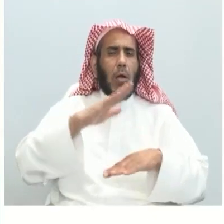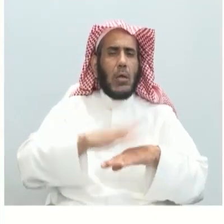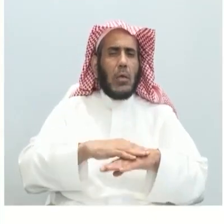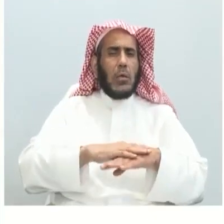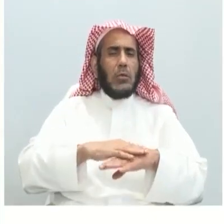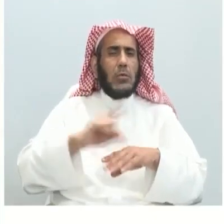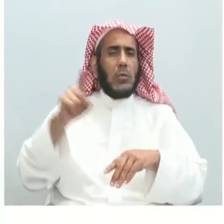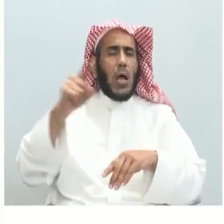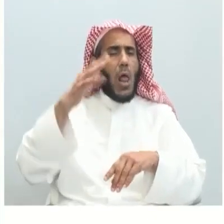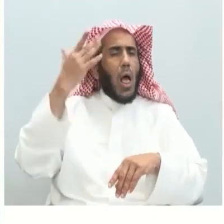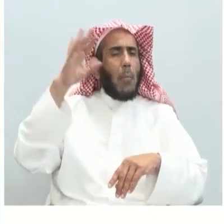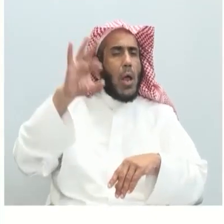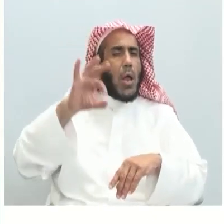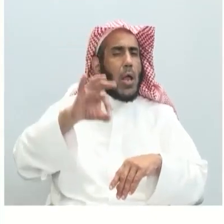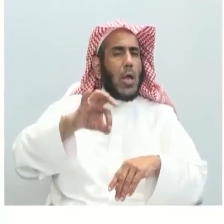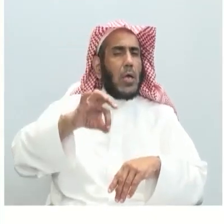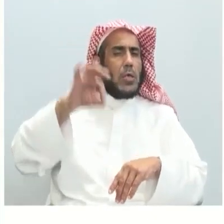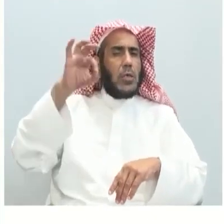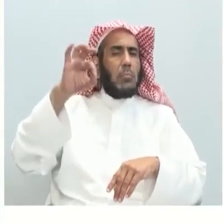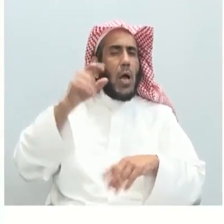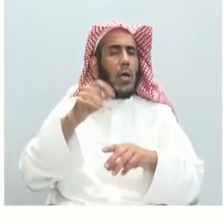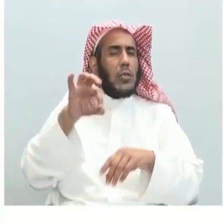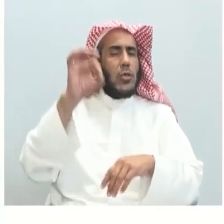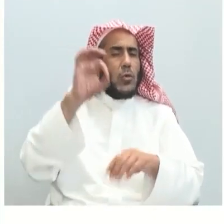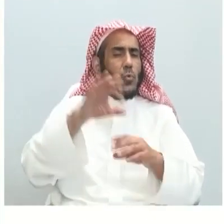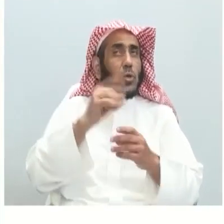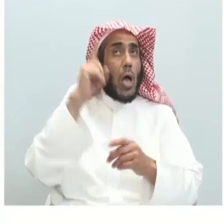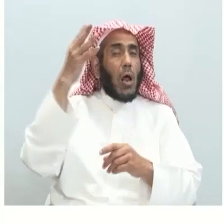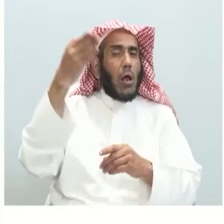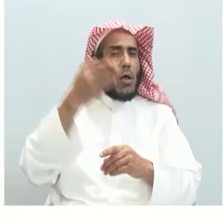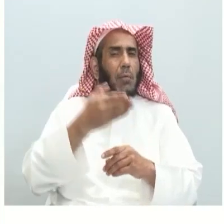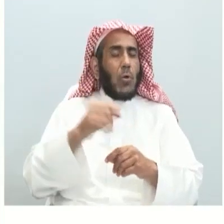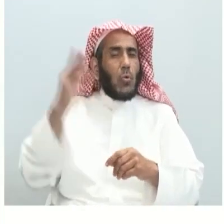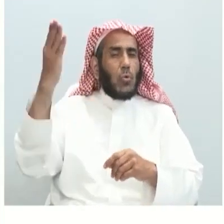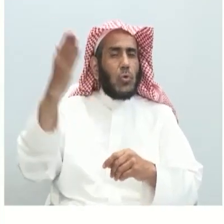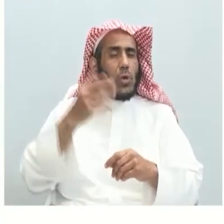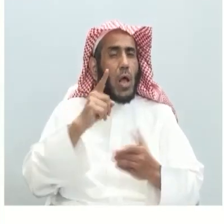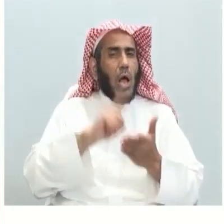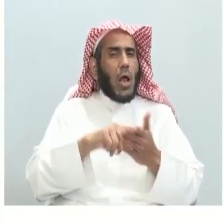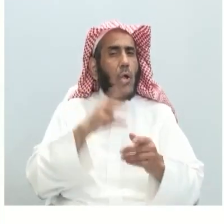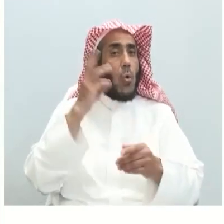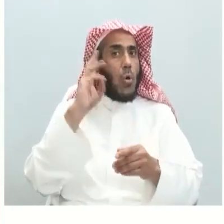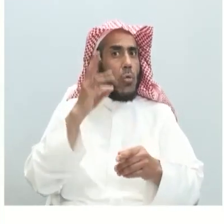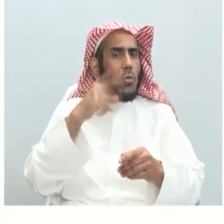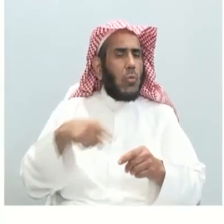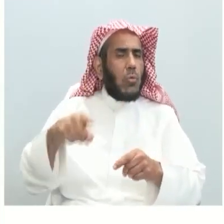من يشاء من عباده ان انذروا